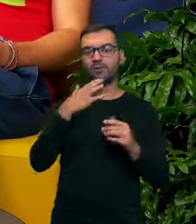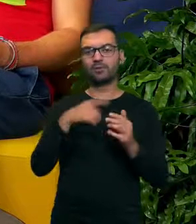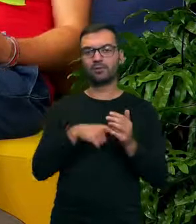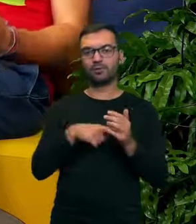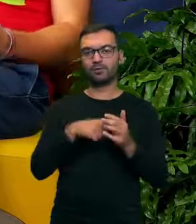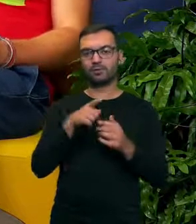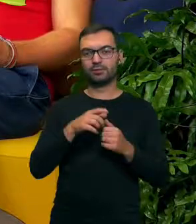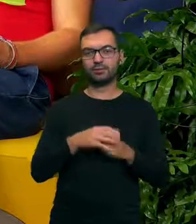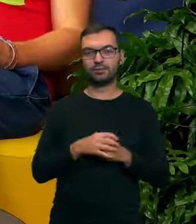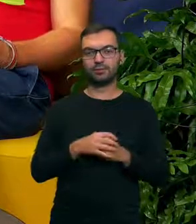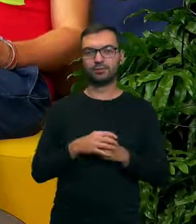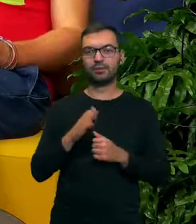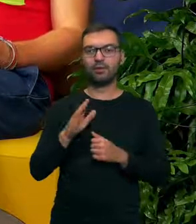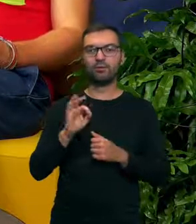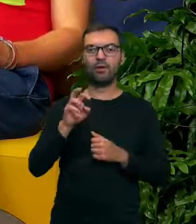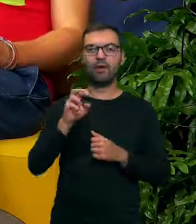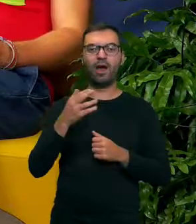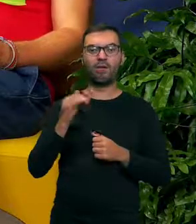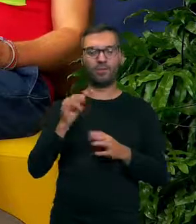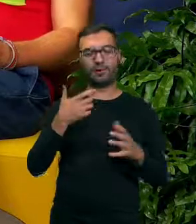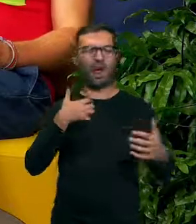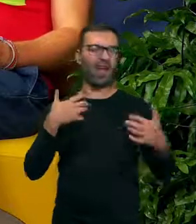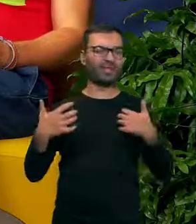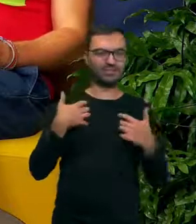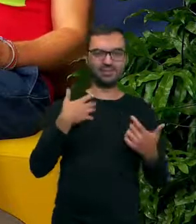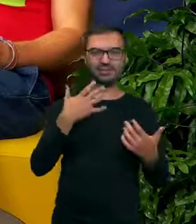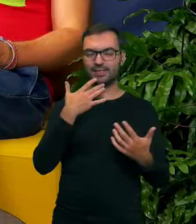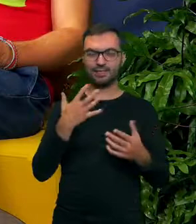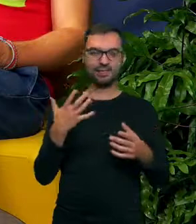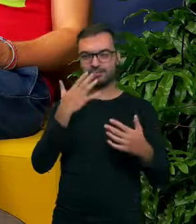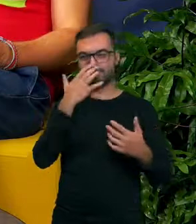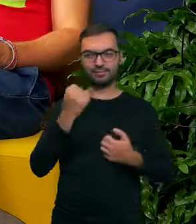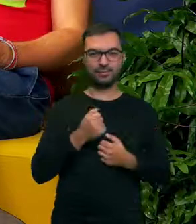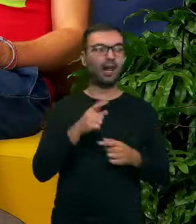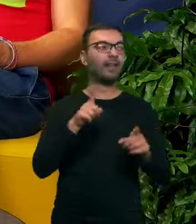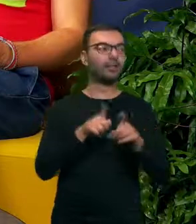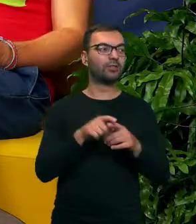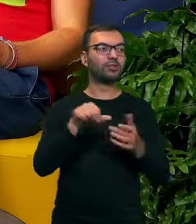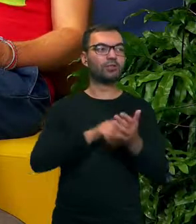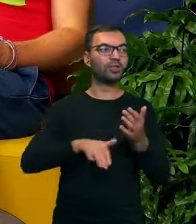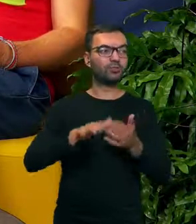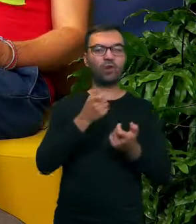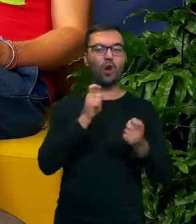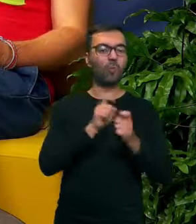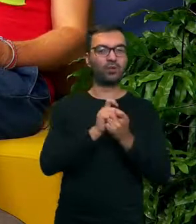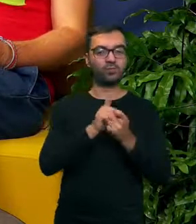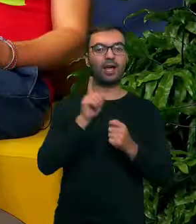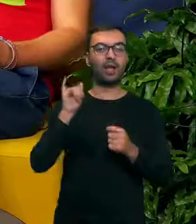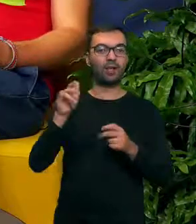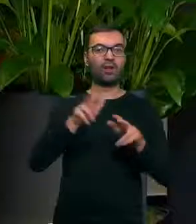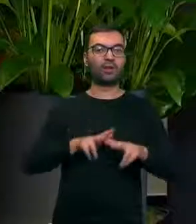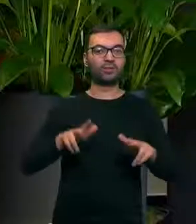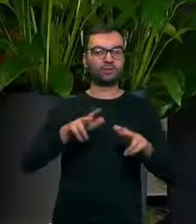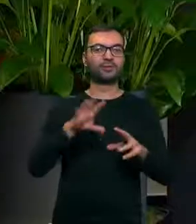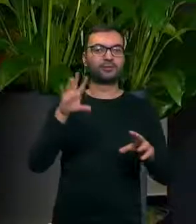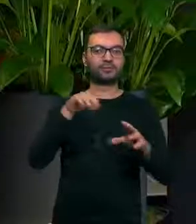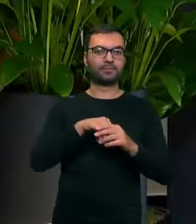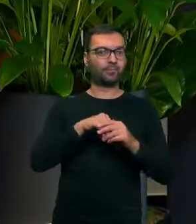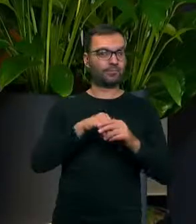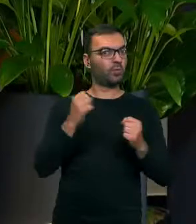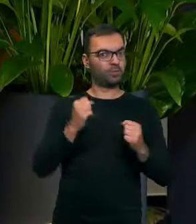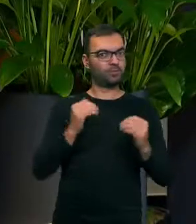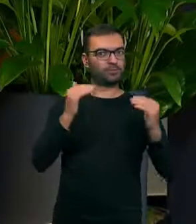mówisz, bohema jest tutaj tym. Tak, ale znalazł się też w środowisku opozycyjnym, wywodząc się z rodziny, która jednak jest w systemie